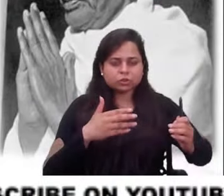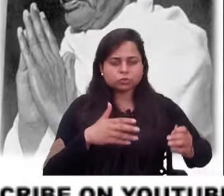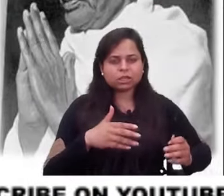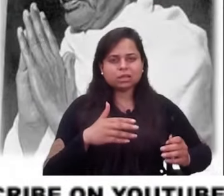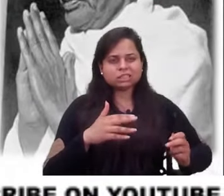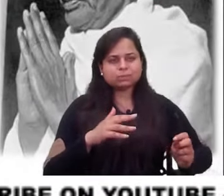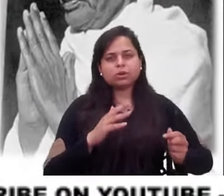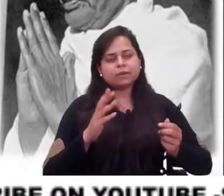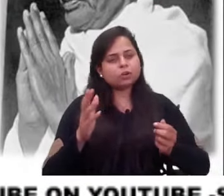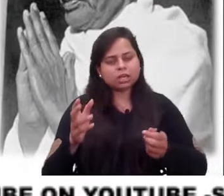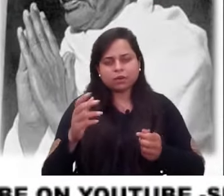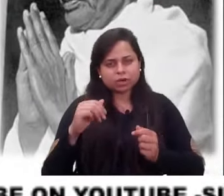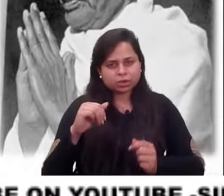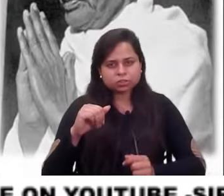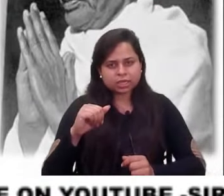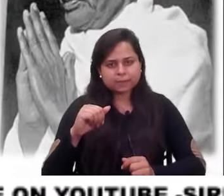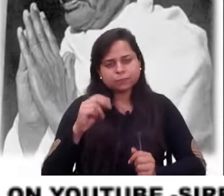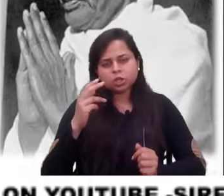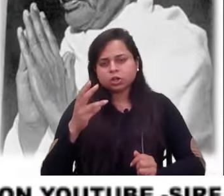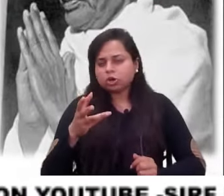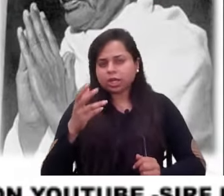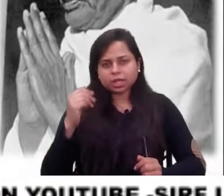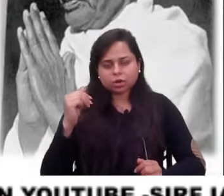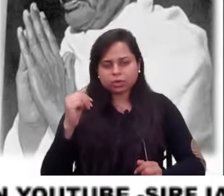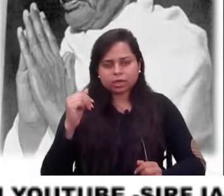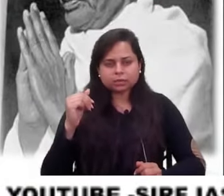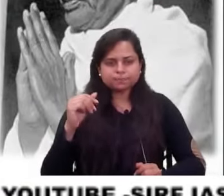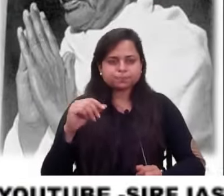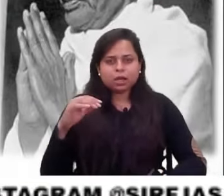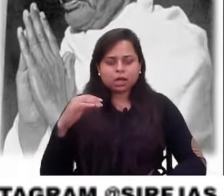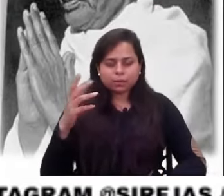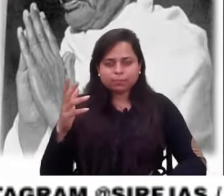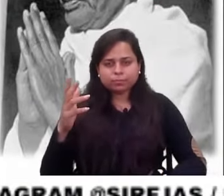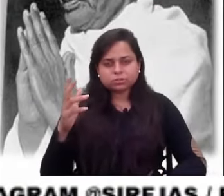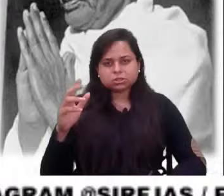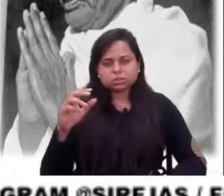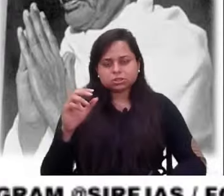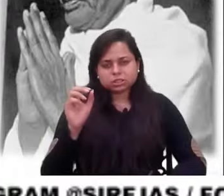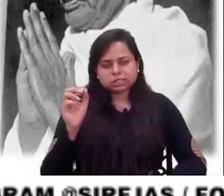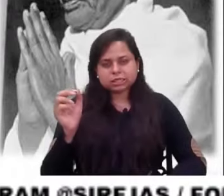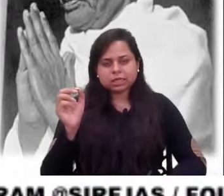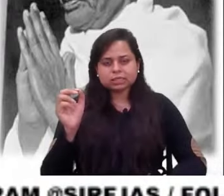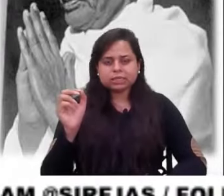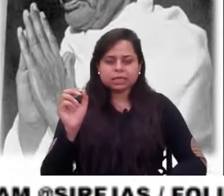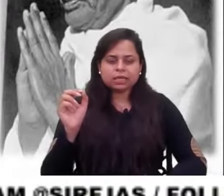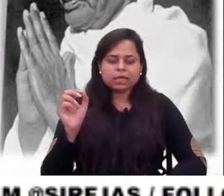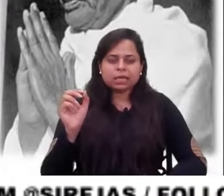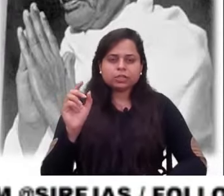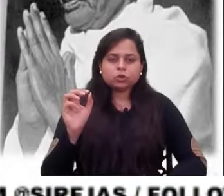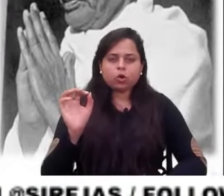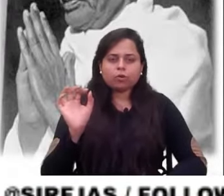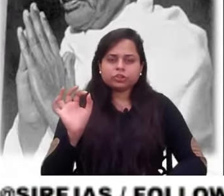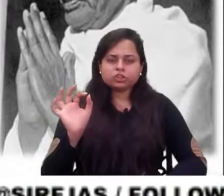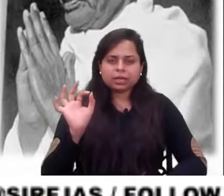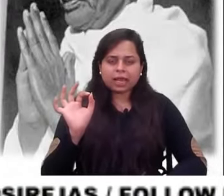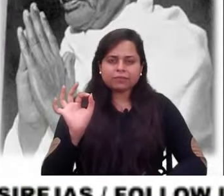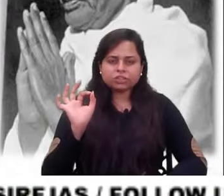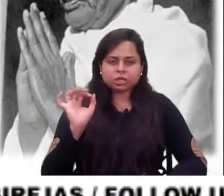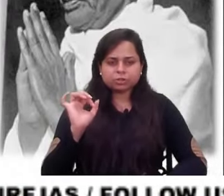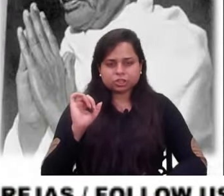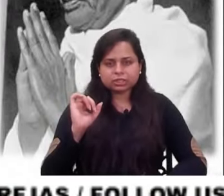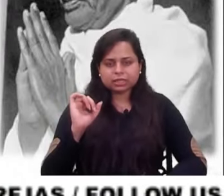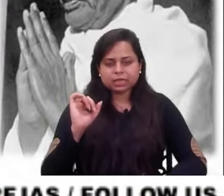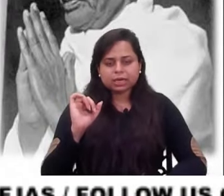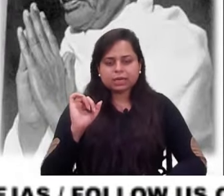एक-दूसरे के खिलाफ खड़े हो जाएंगे और यही चीज यहां से ऑफिशियल